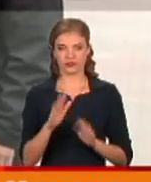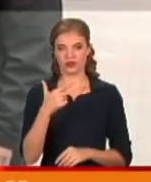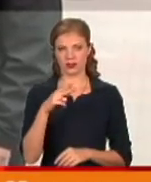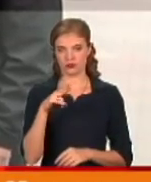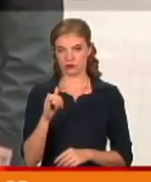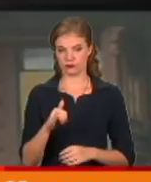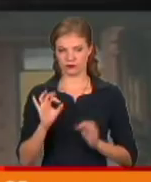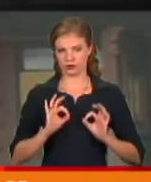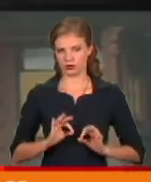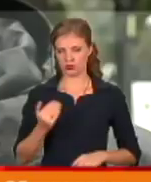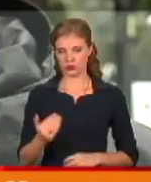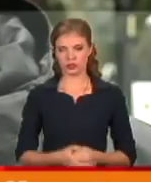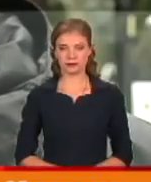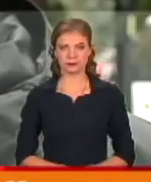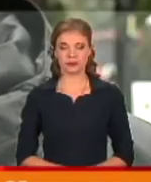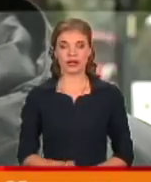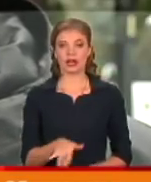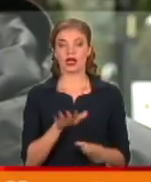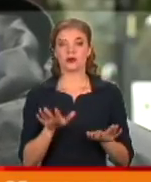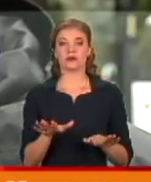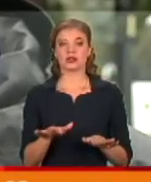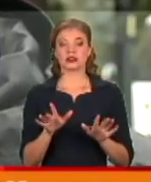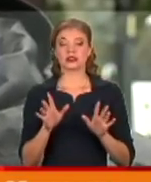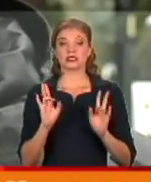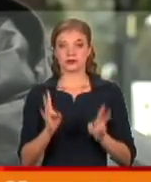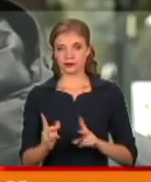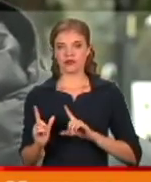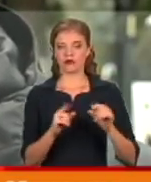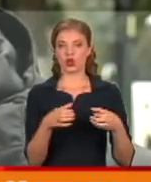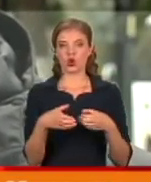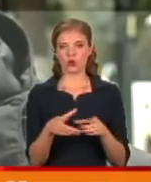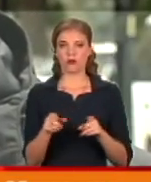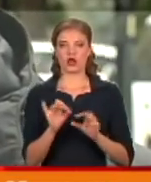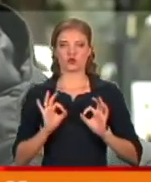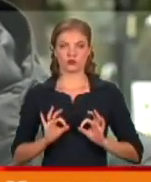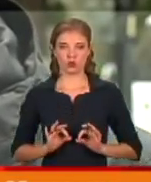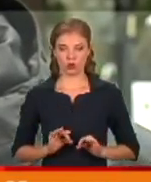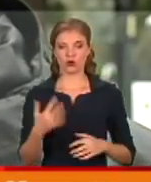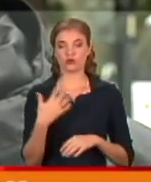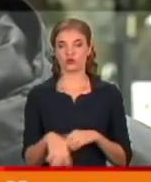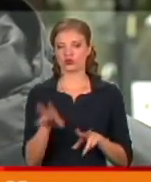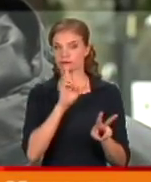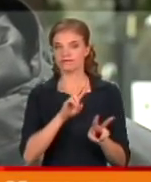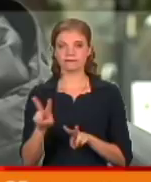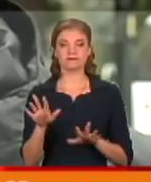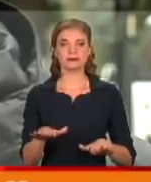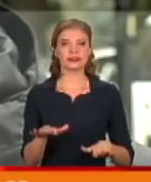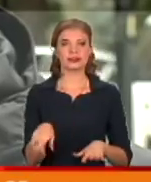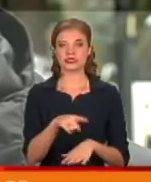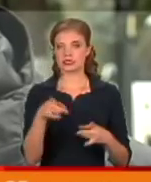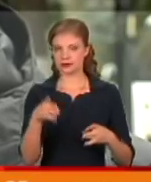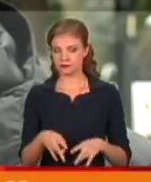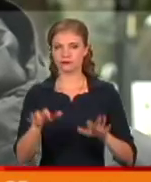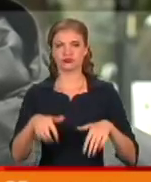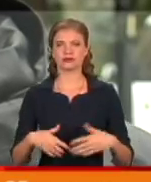ГПУ. На місце події виїхала ця група разом з прокурорами. Вже оглянуто це місце події,